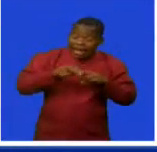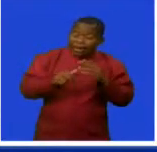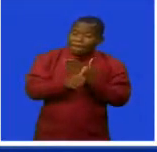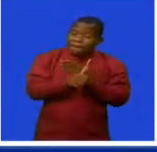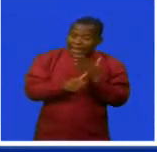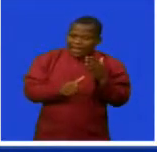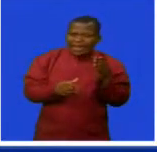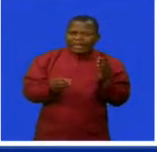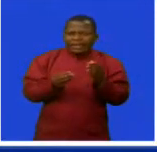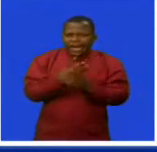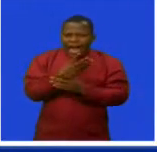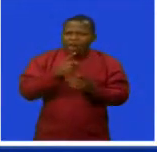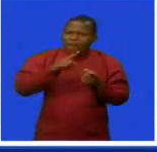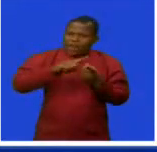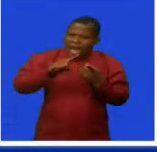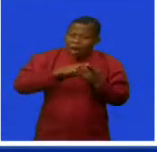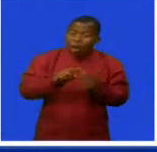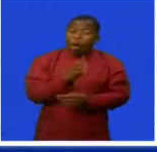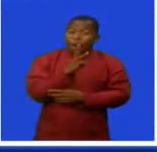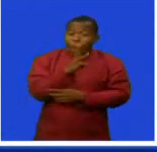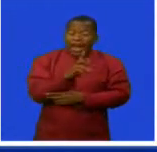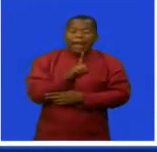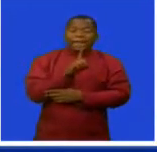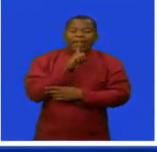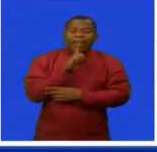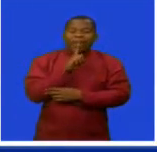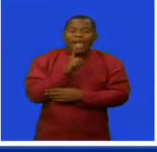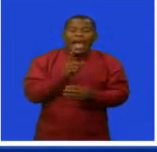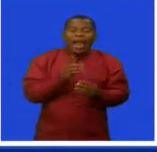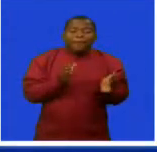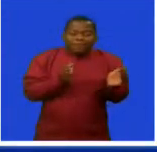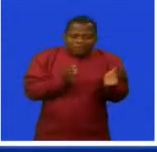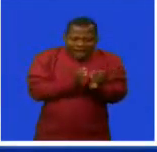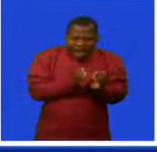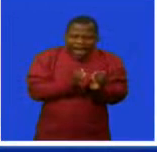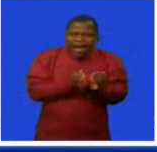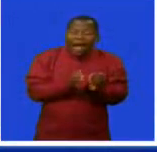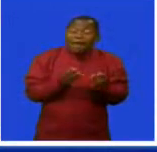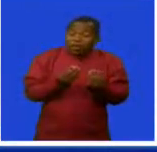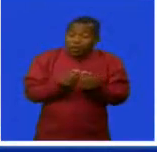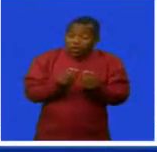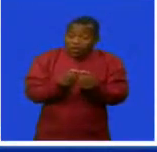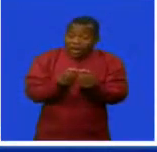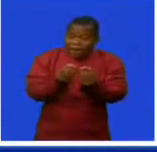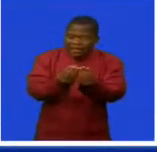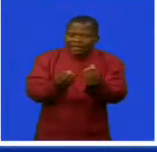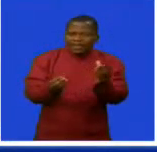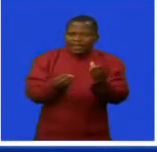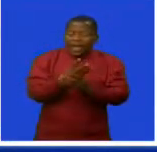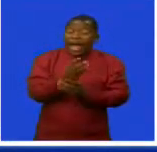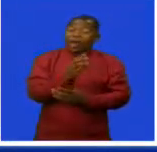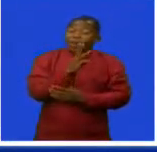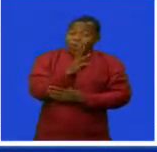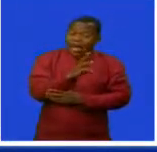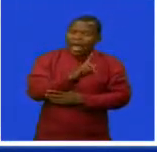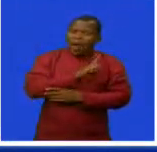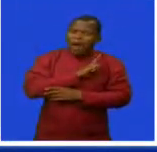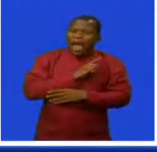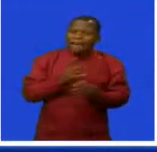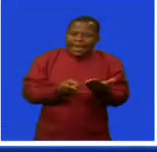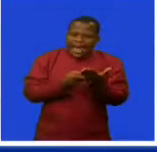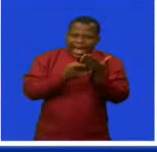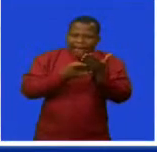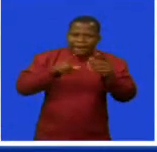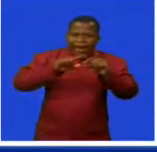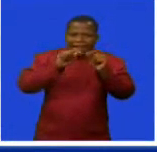babuke kucala nemidlalo lemincane yokuthi-ke basite emacembu ukuthi atilungiselele. Another thing we sizama